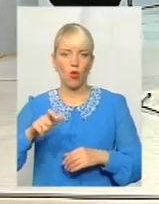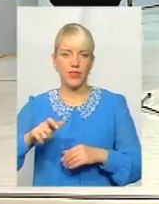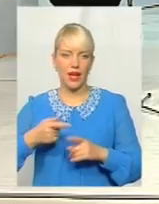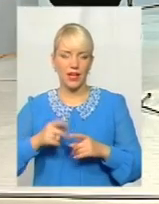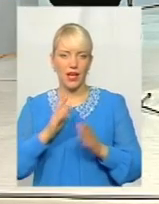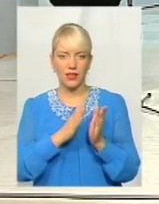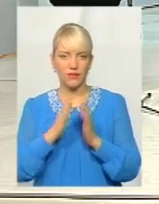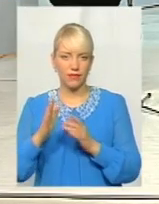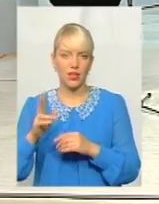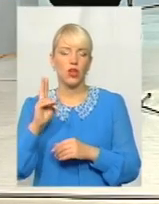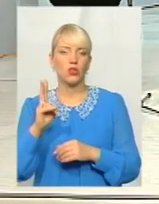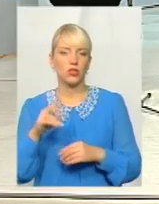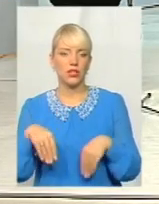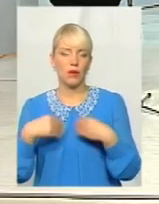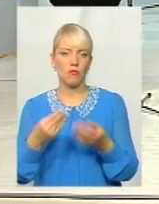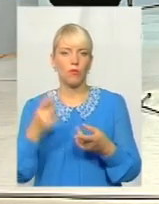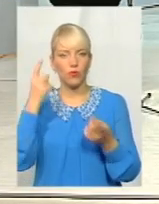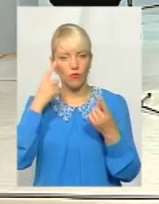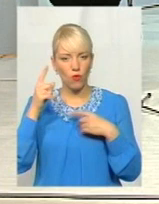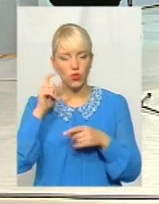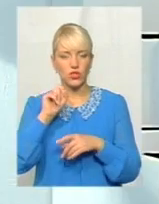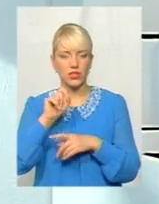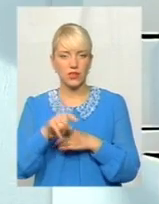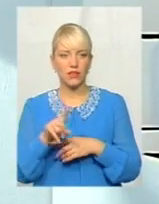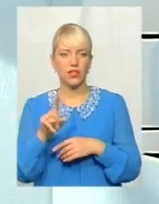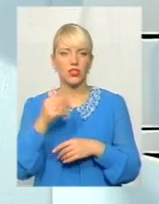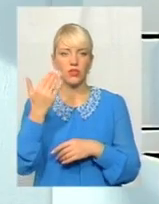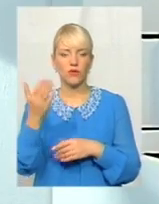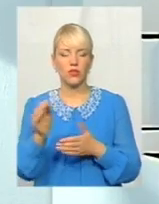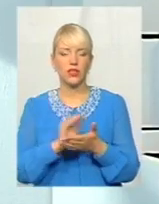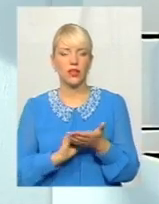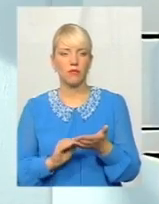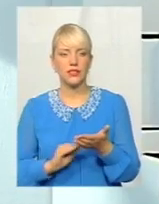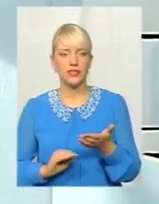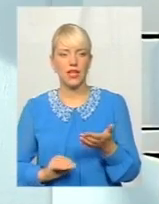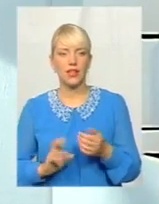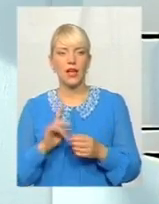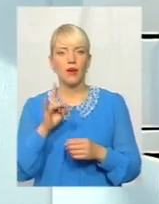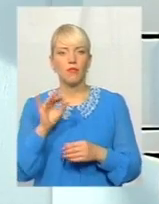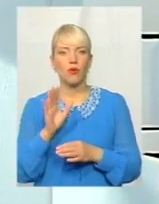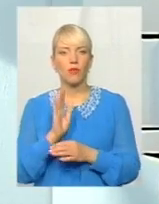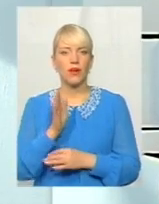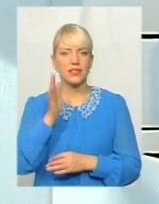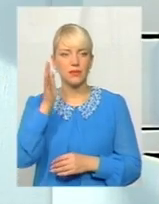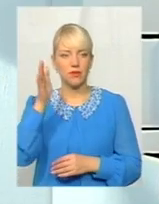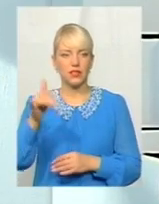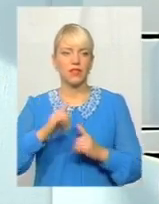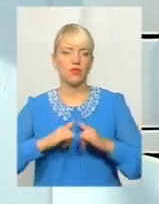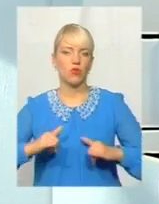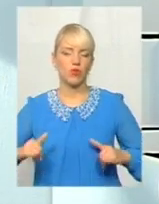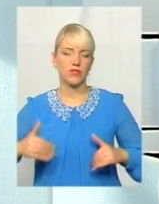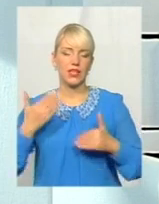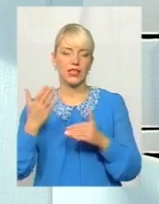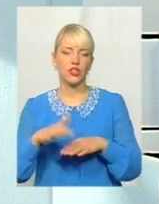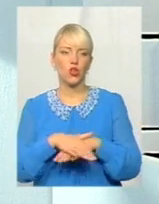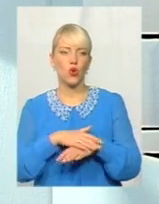надамо якісь творчі завдання, щоб вони написали есе про перспективи розвитку їхньої